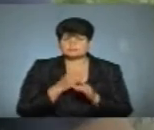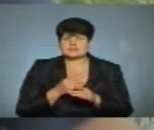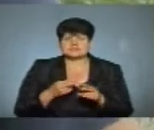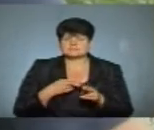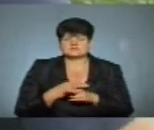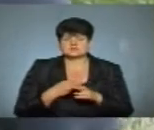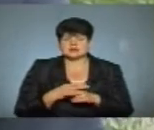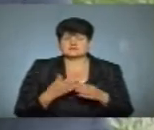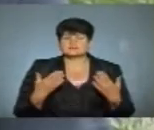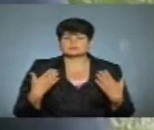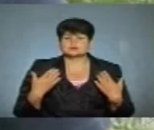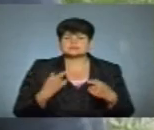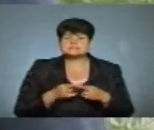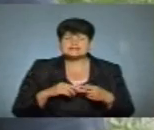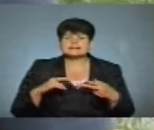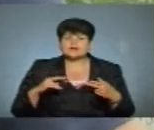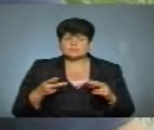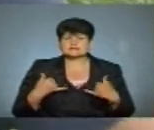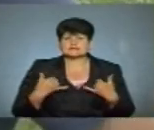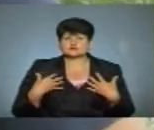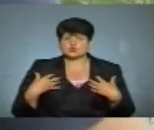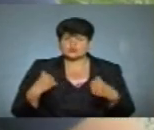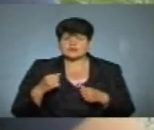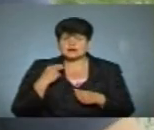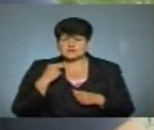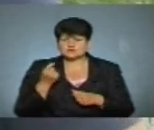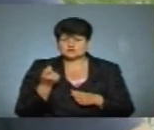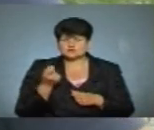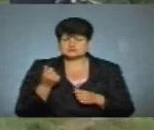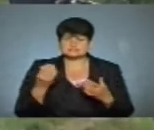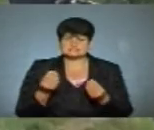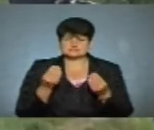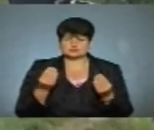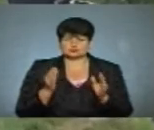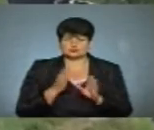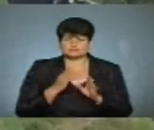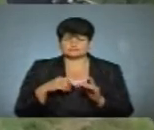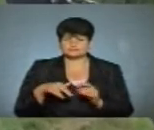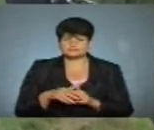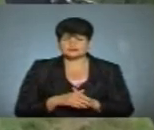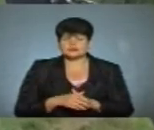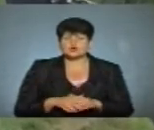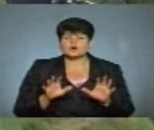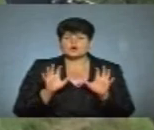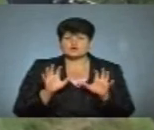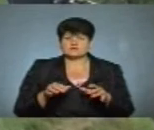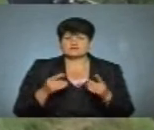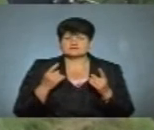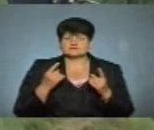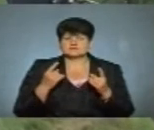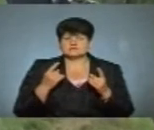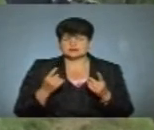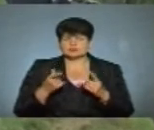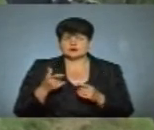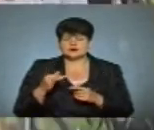відпочивати. Це навпаки для здоров'я краще, коли ти трошечки по свіжому повітрю прийдешся. Голова Великогаївської сільської об'єднаної